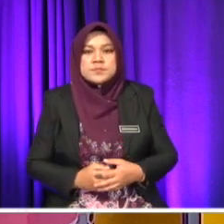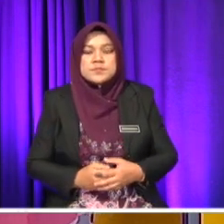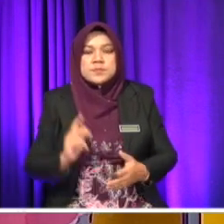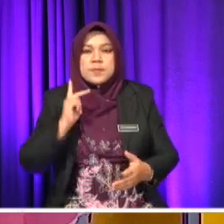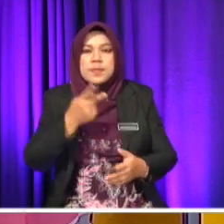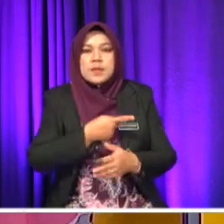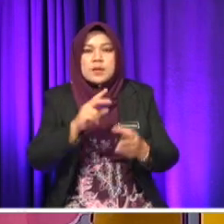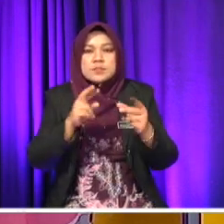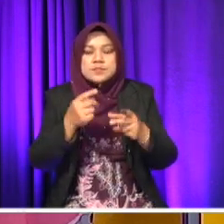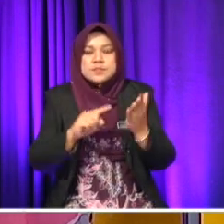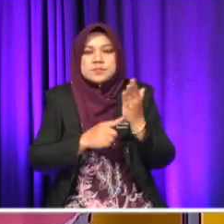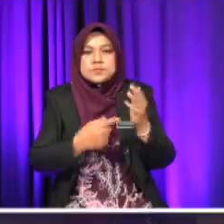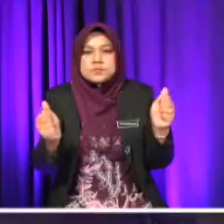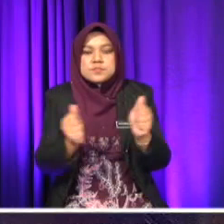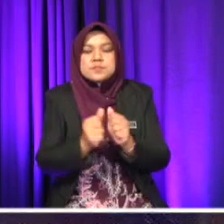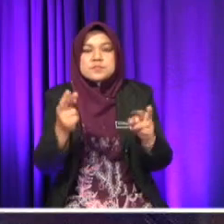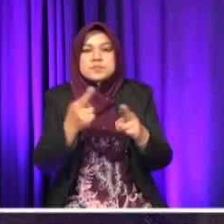dengan rumusan murid dahulu